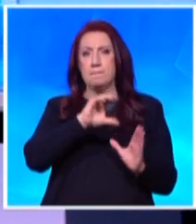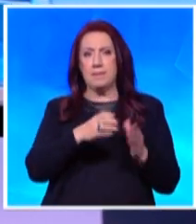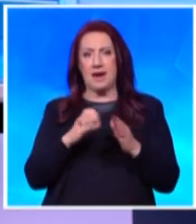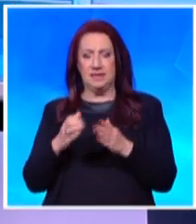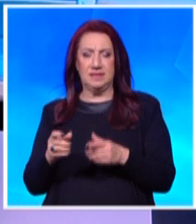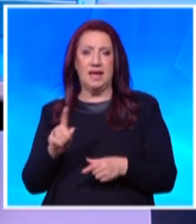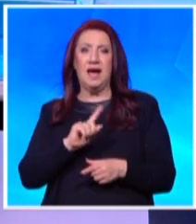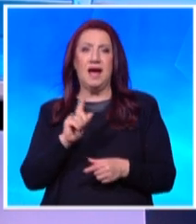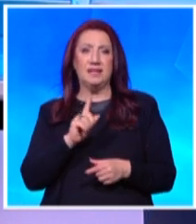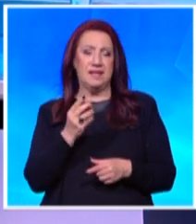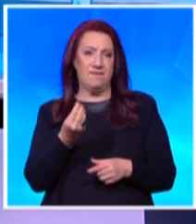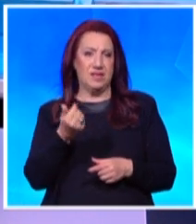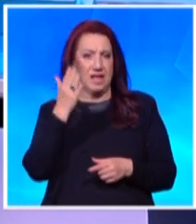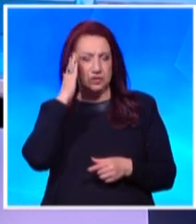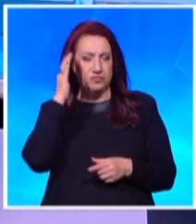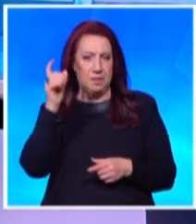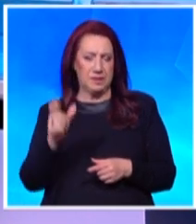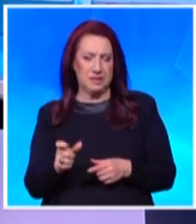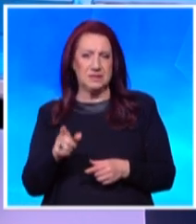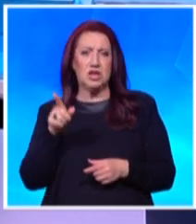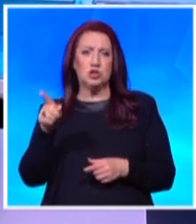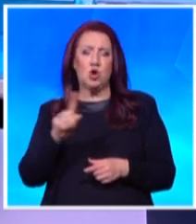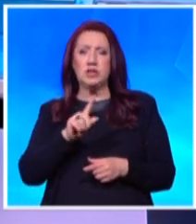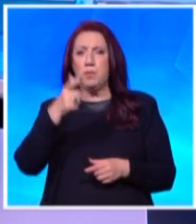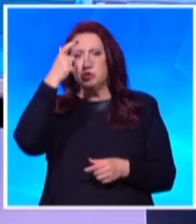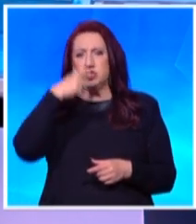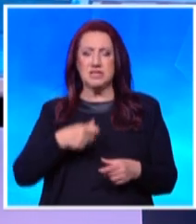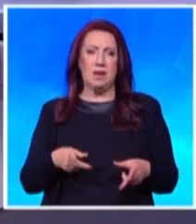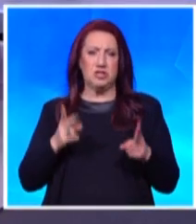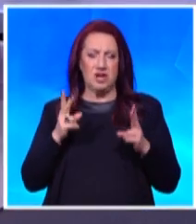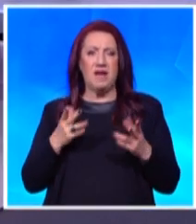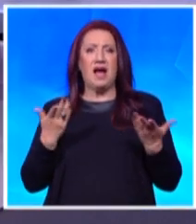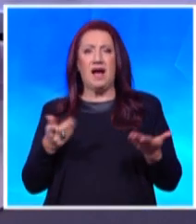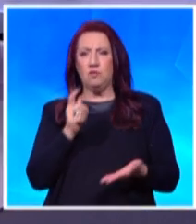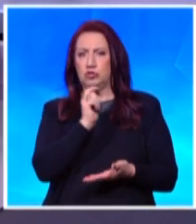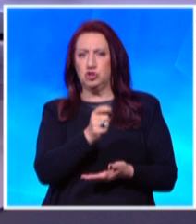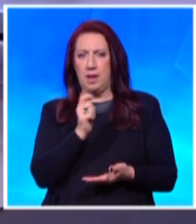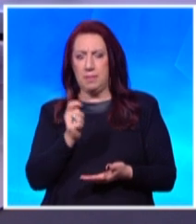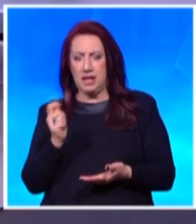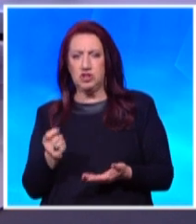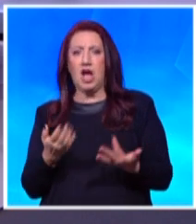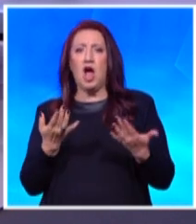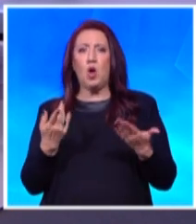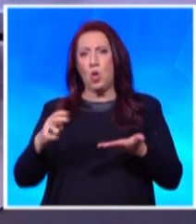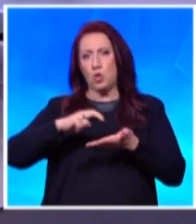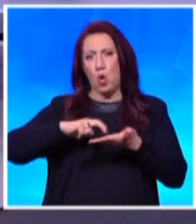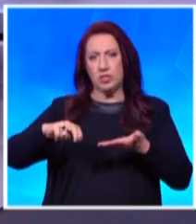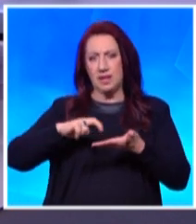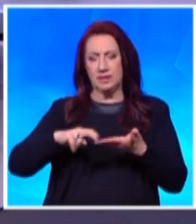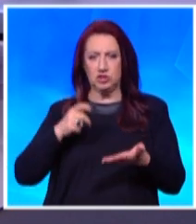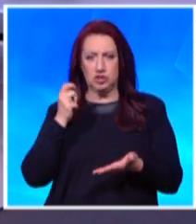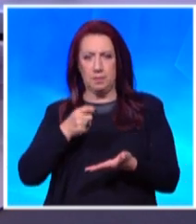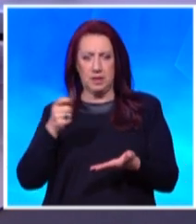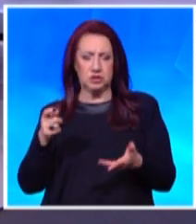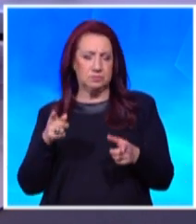определя какво ще се случва в тази държава, какви данъци ще плащаме, какво ще финансира държавата или какво няма да финансира държавата, което също е толкова важно. По-скоро